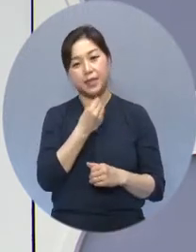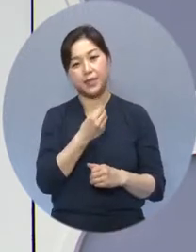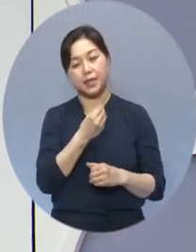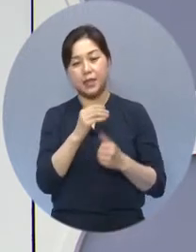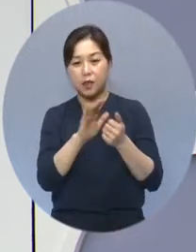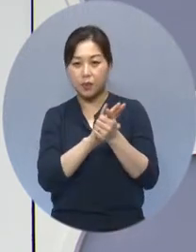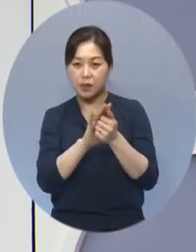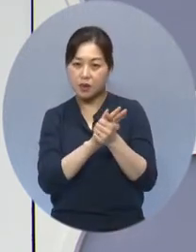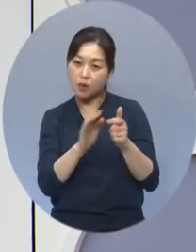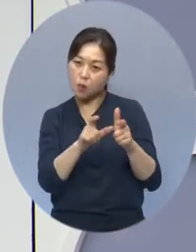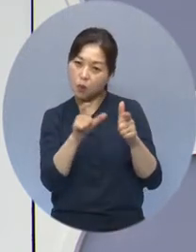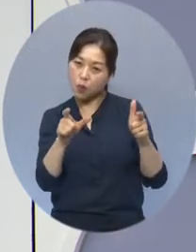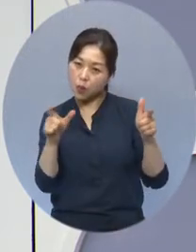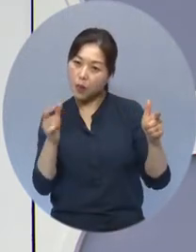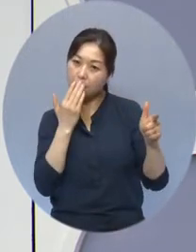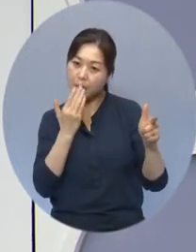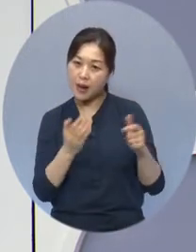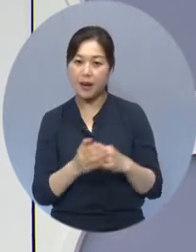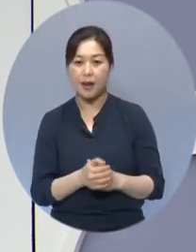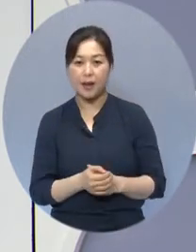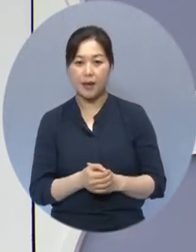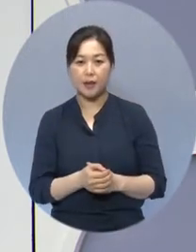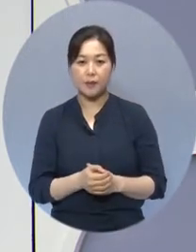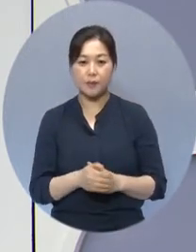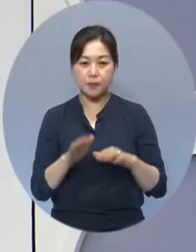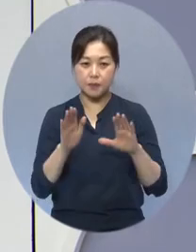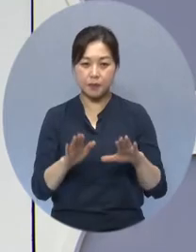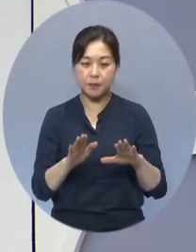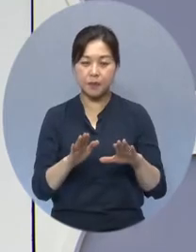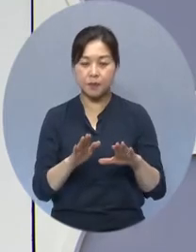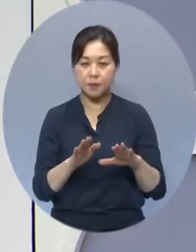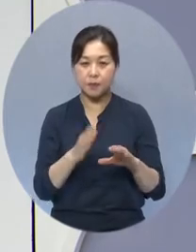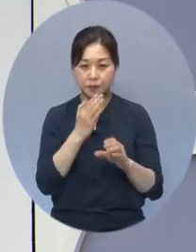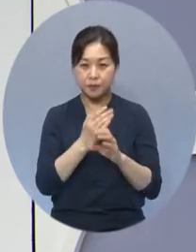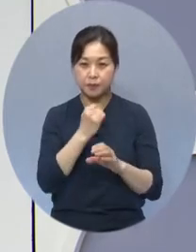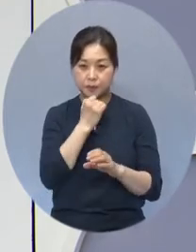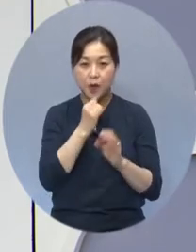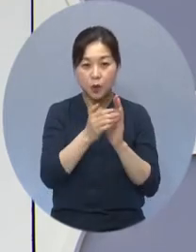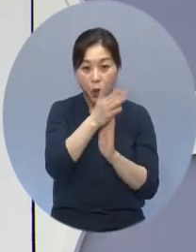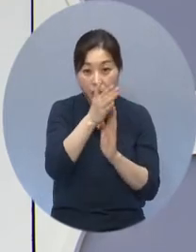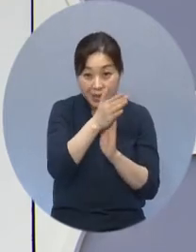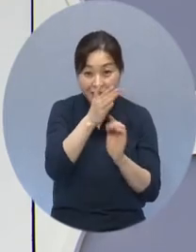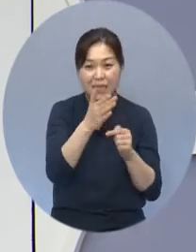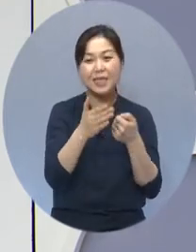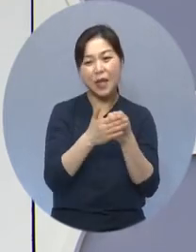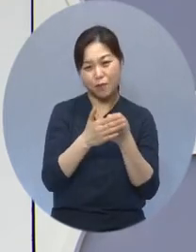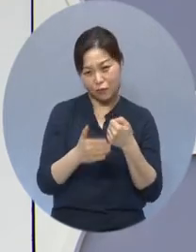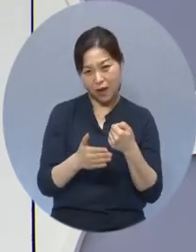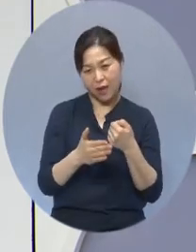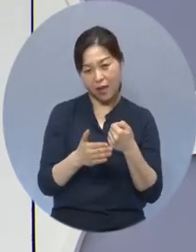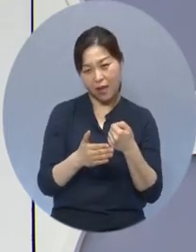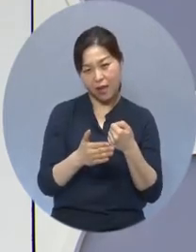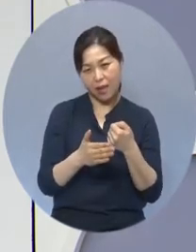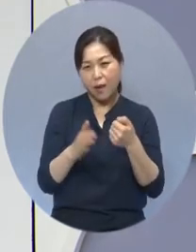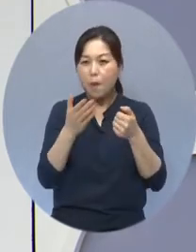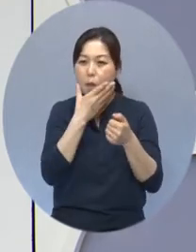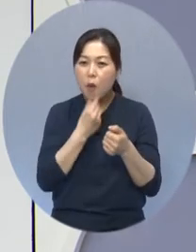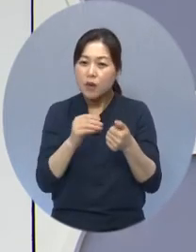있다. 우리가 이제 지금까지는 중소도시에 해당이 되어서 그 혜택을 받는 분들이 좀